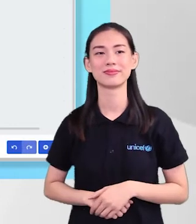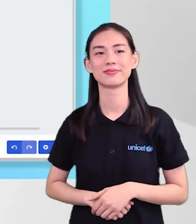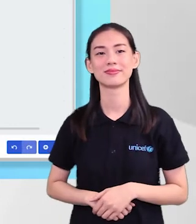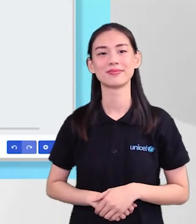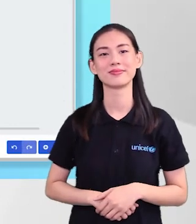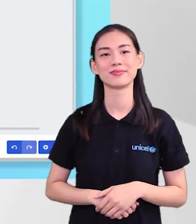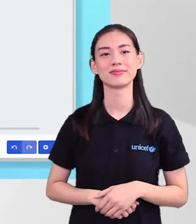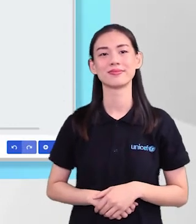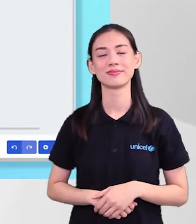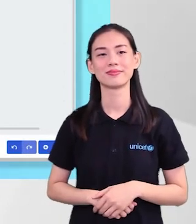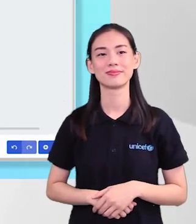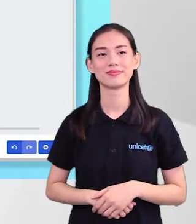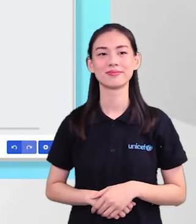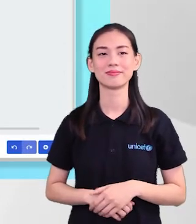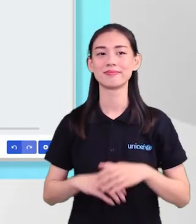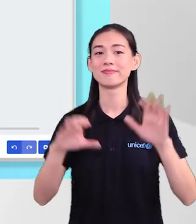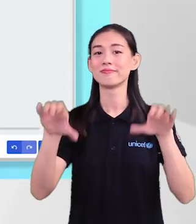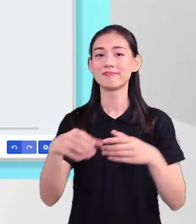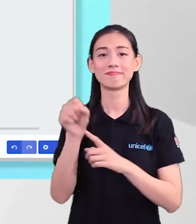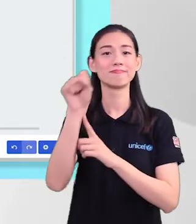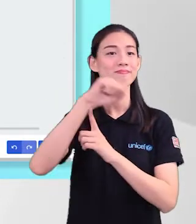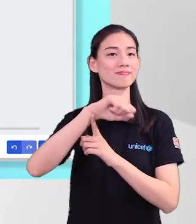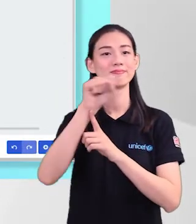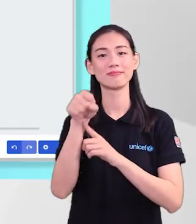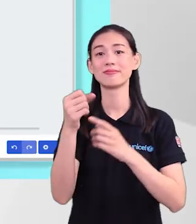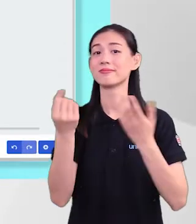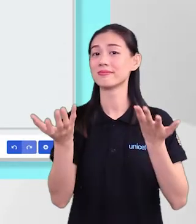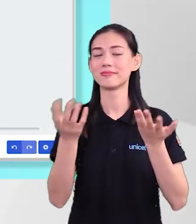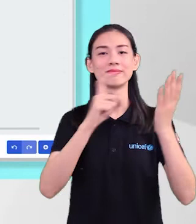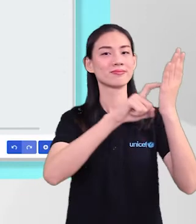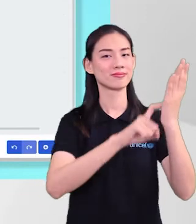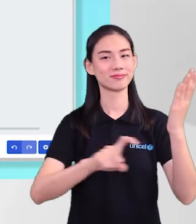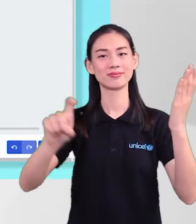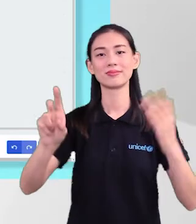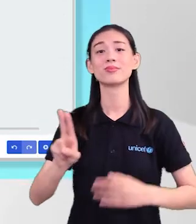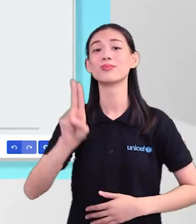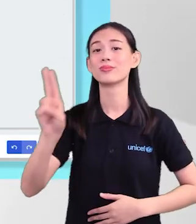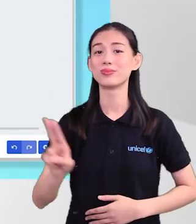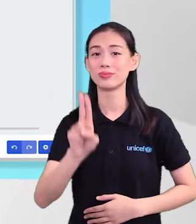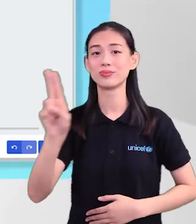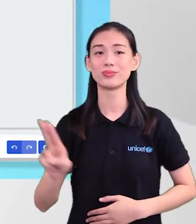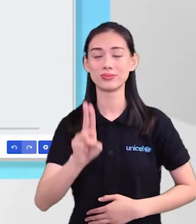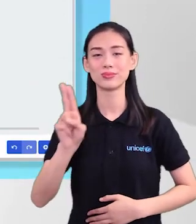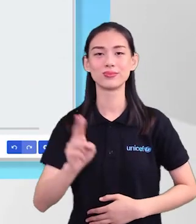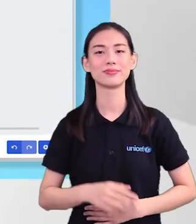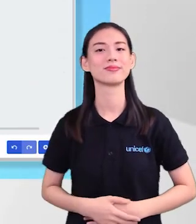Sekarang kita nak gerakkan kepala singa sebanyak kali ekornya ditekan. Kita gunakan on button A pressed.